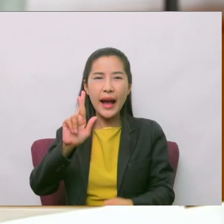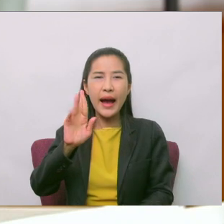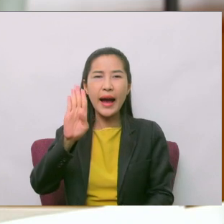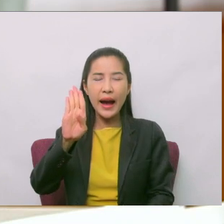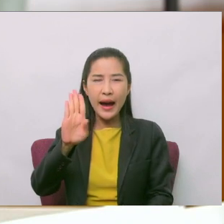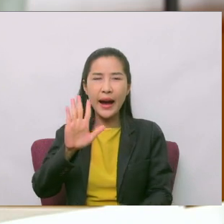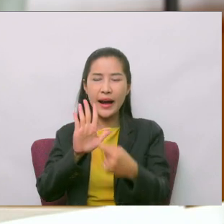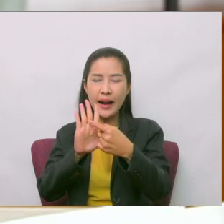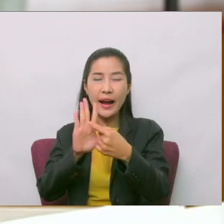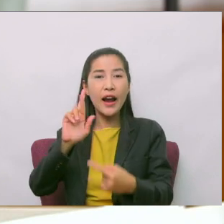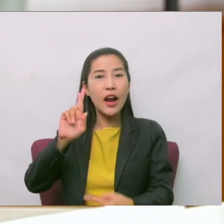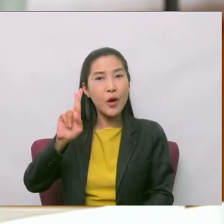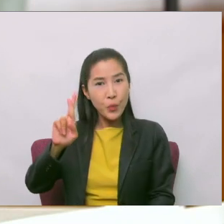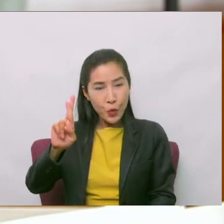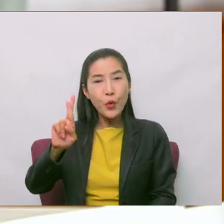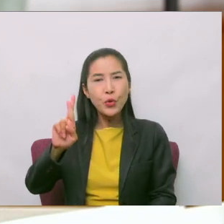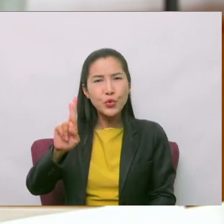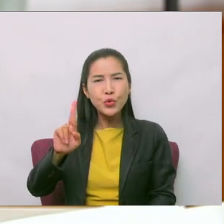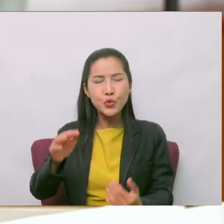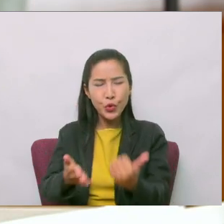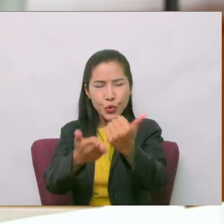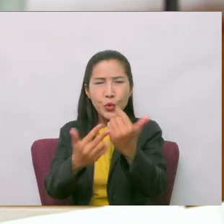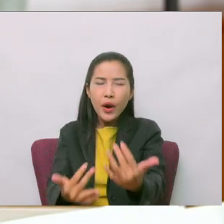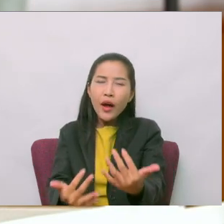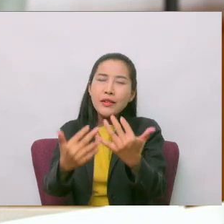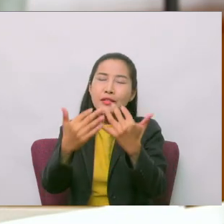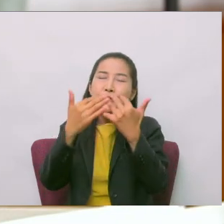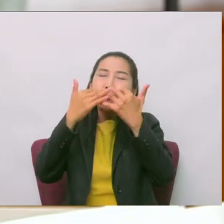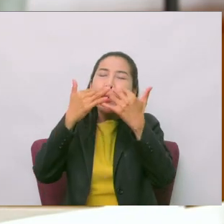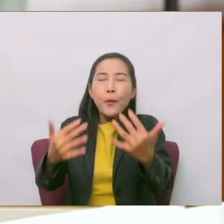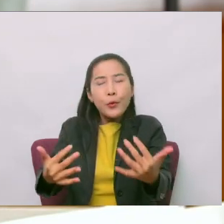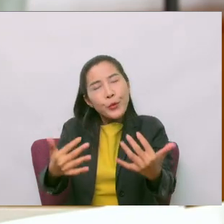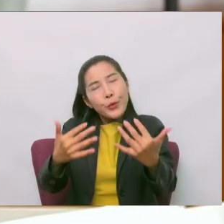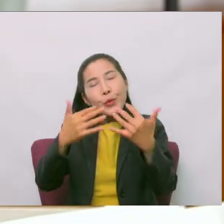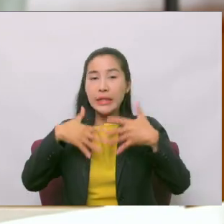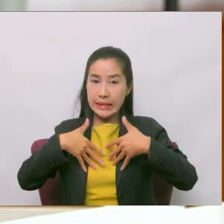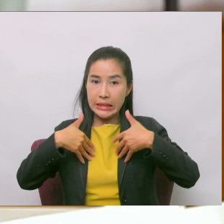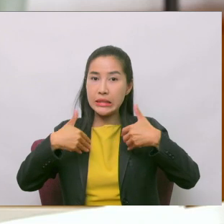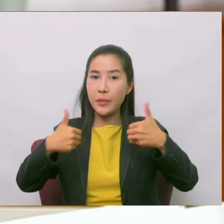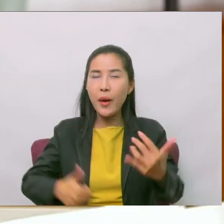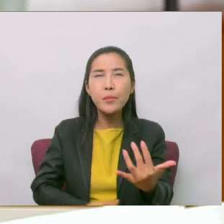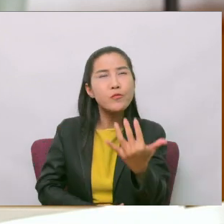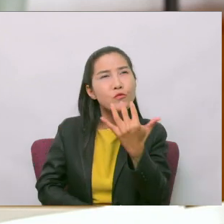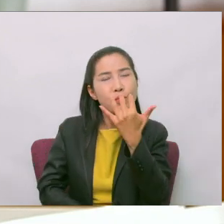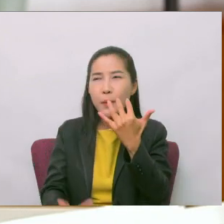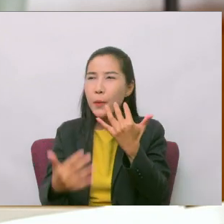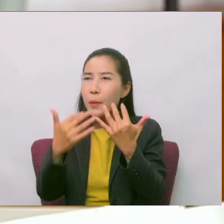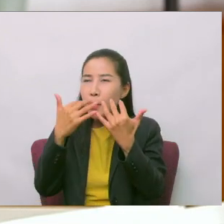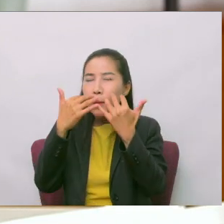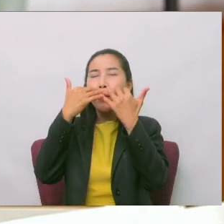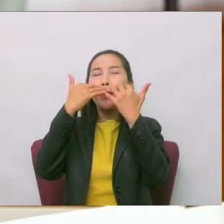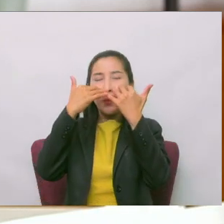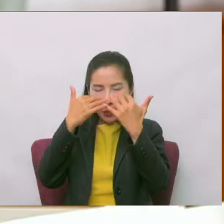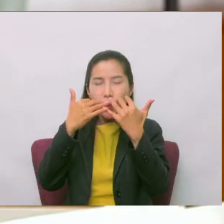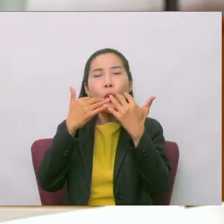คะกลิ่นของการบูรทำให้เรารู้สึกสดชื่นนะคะหลายๆท่านคงจะเคยใช้การบูรนะคะเป็นในเรื่องของ